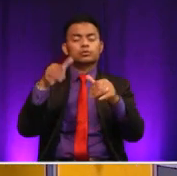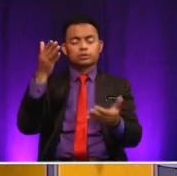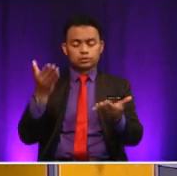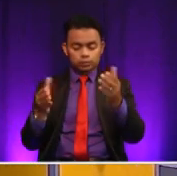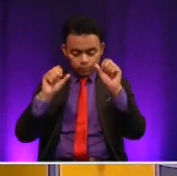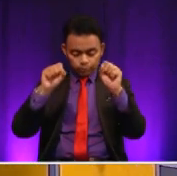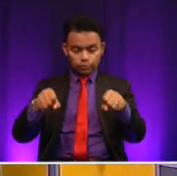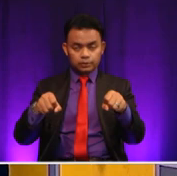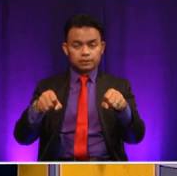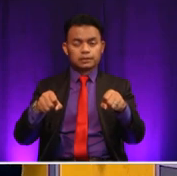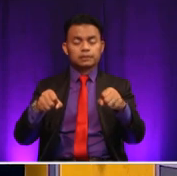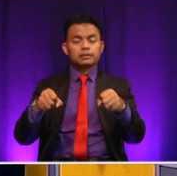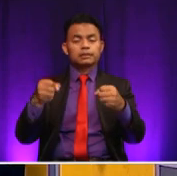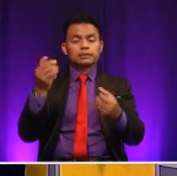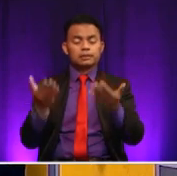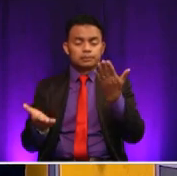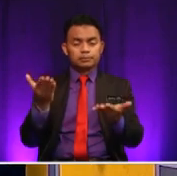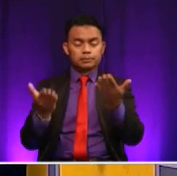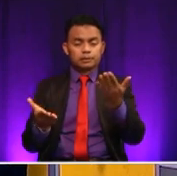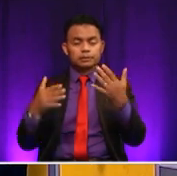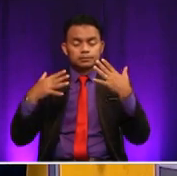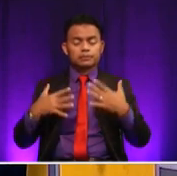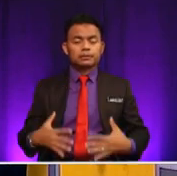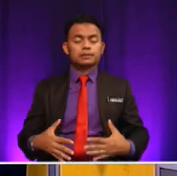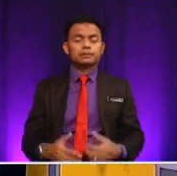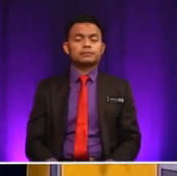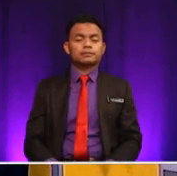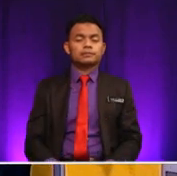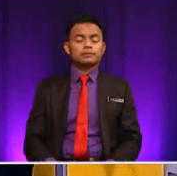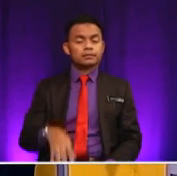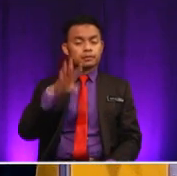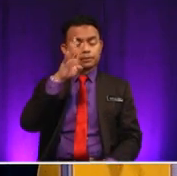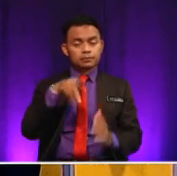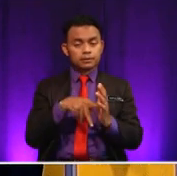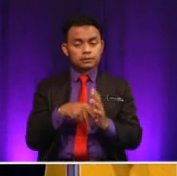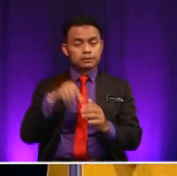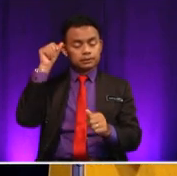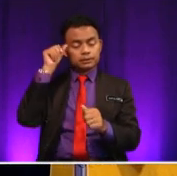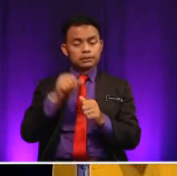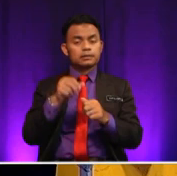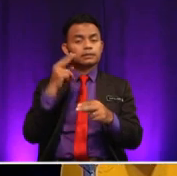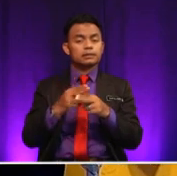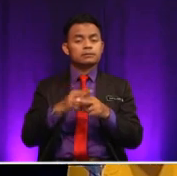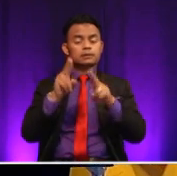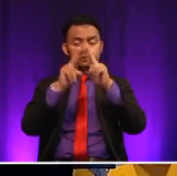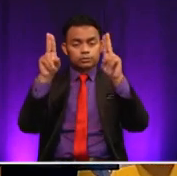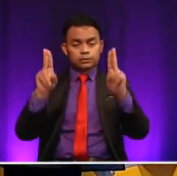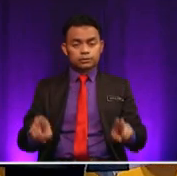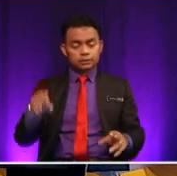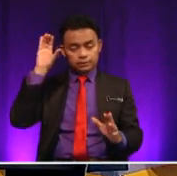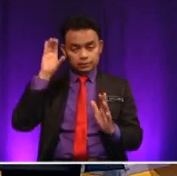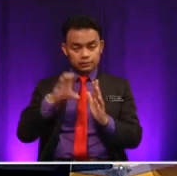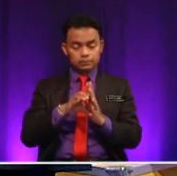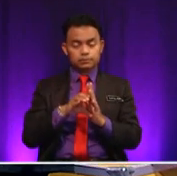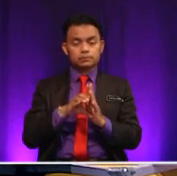oke Belajar jadi raja perlu ingat nama ujian dan seterusnya